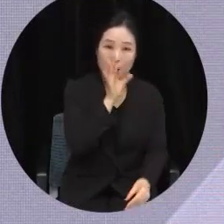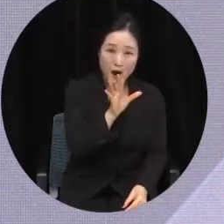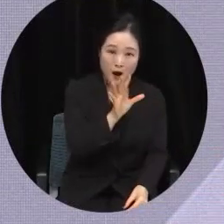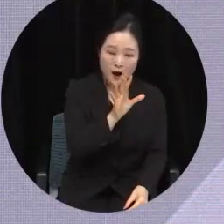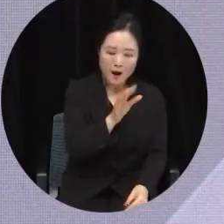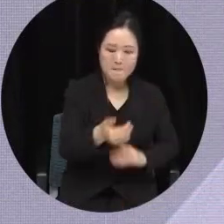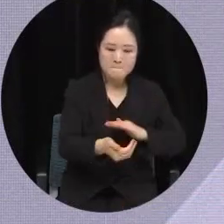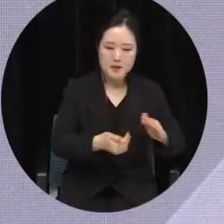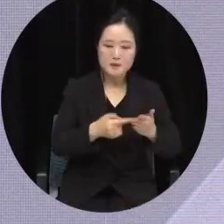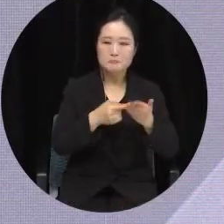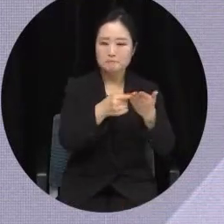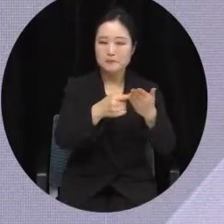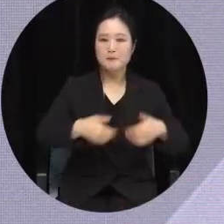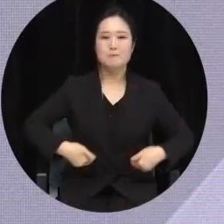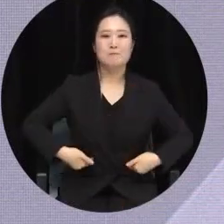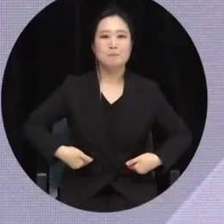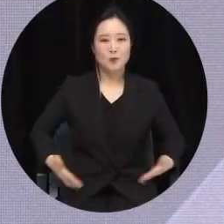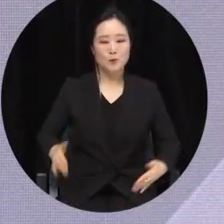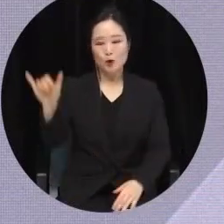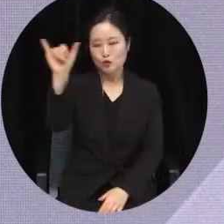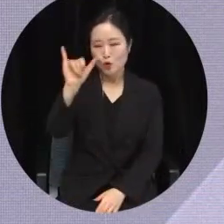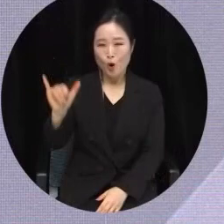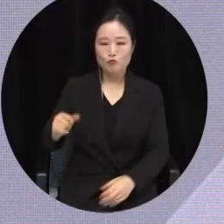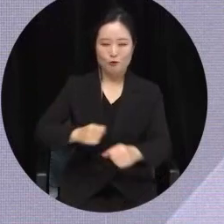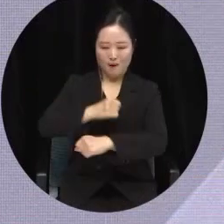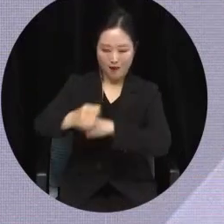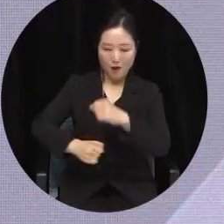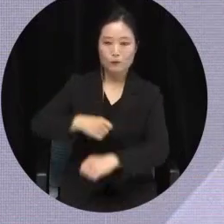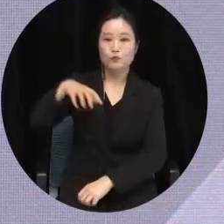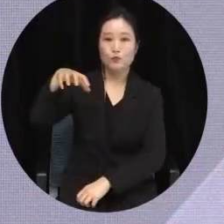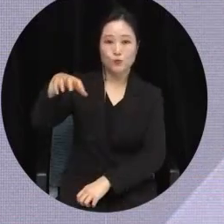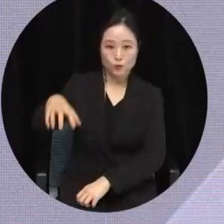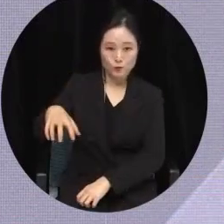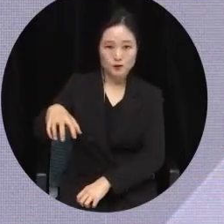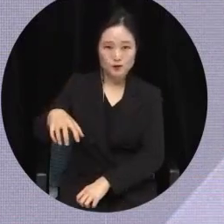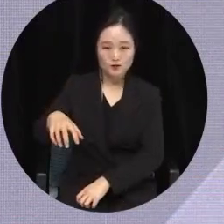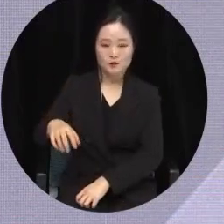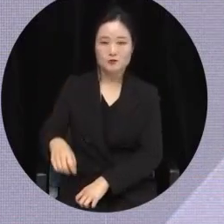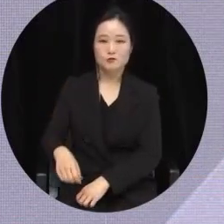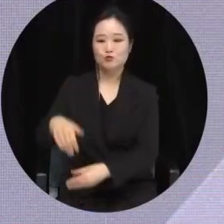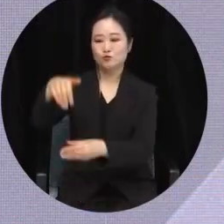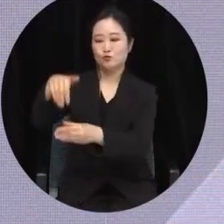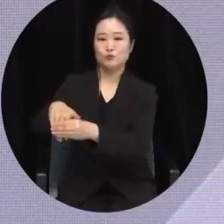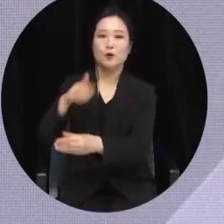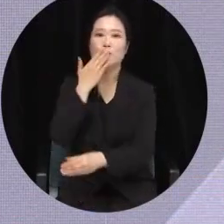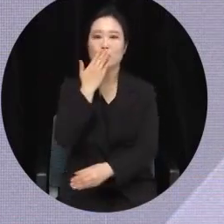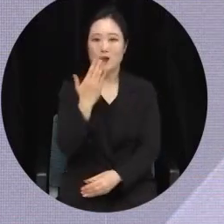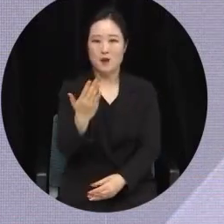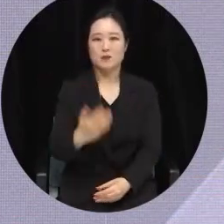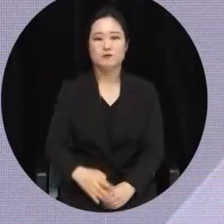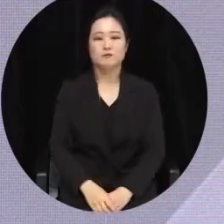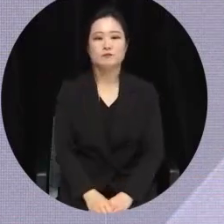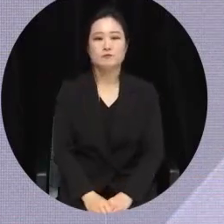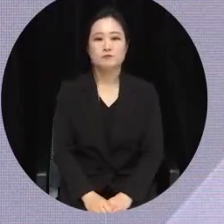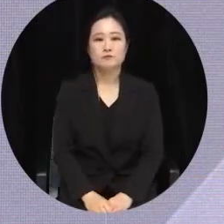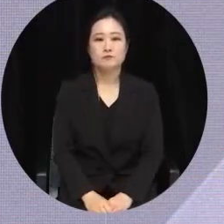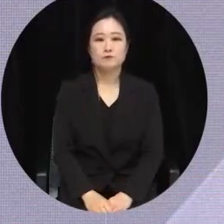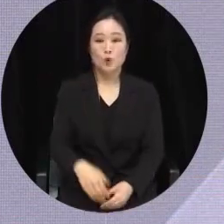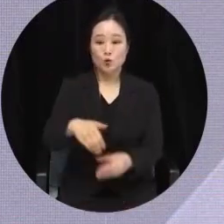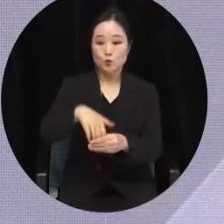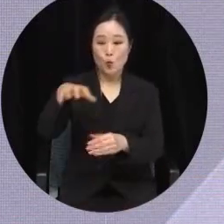없이 전국의 사전투표소에서 자유롭게 투표할 수 있습니다. 투표소에 갈